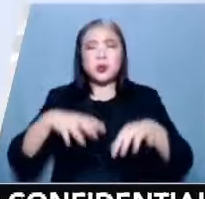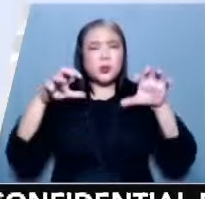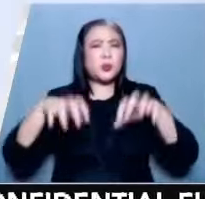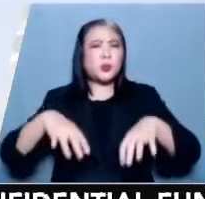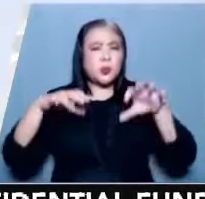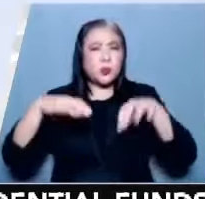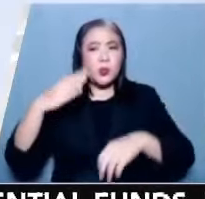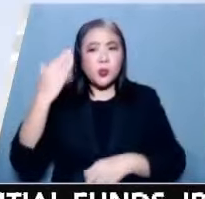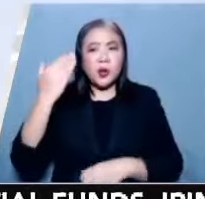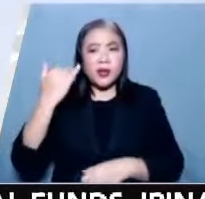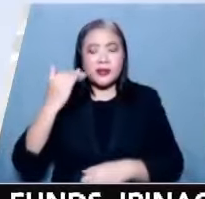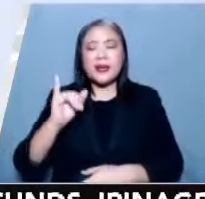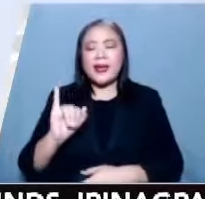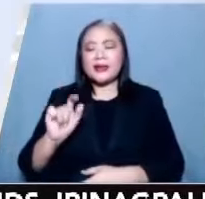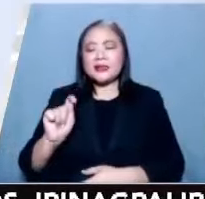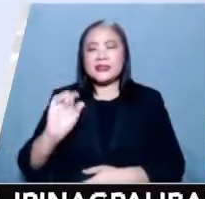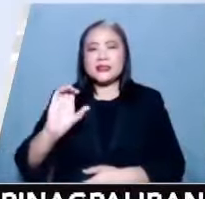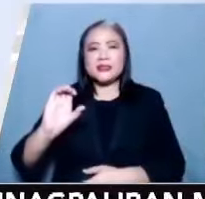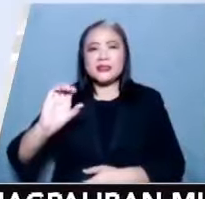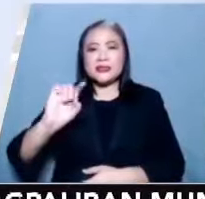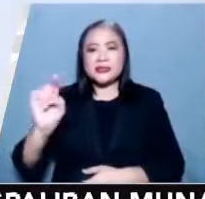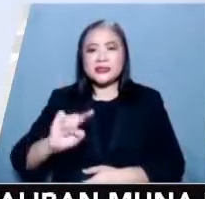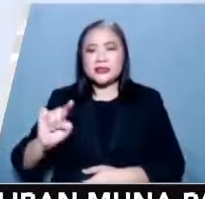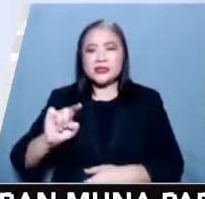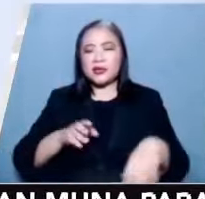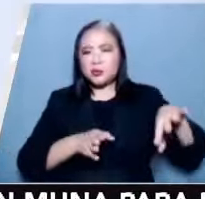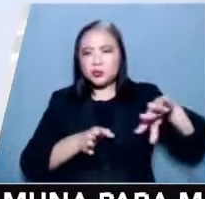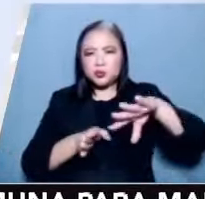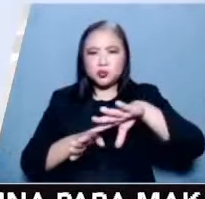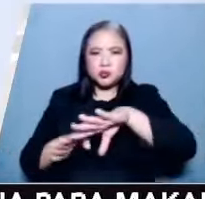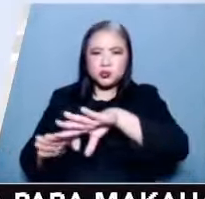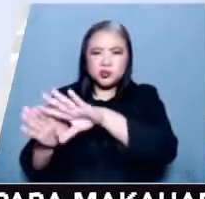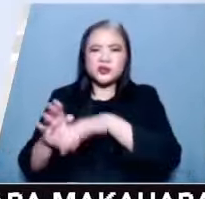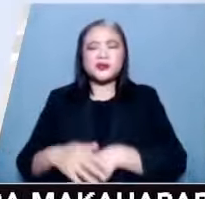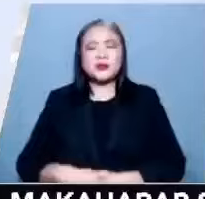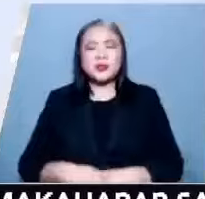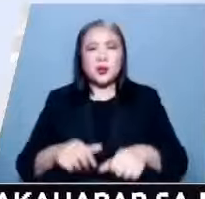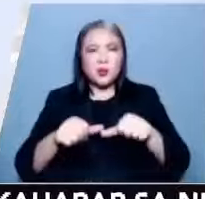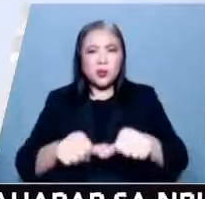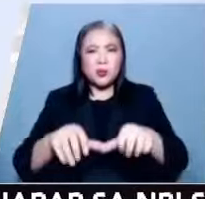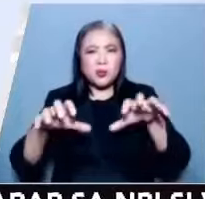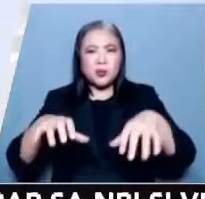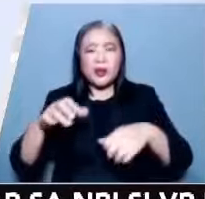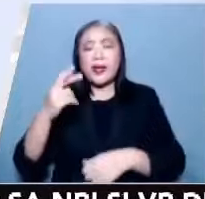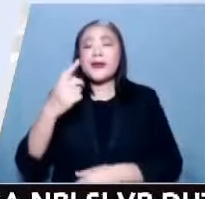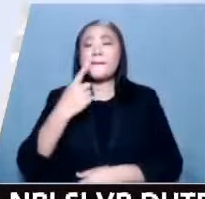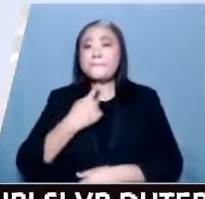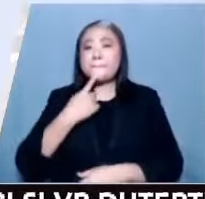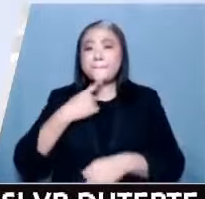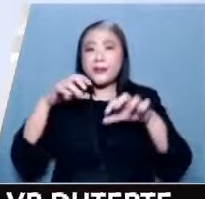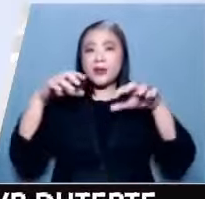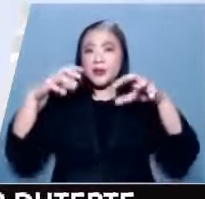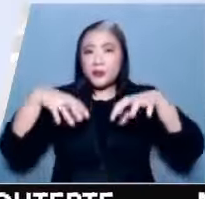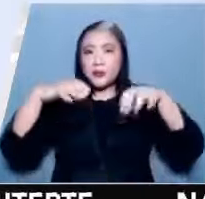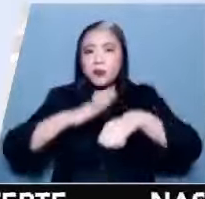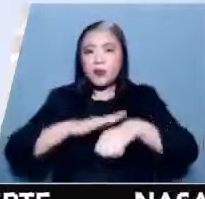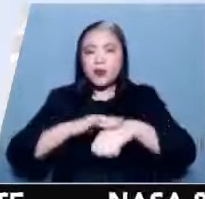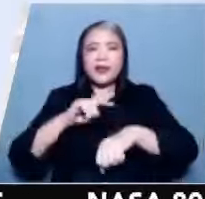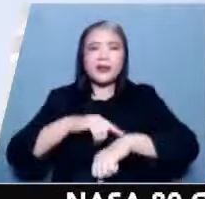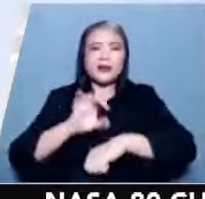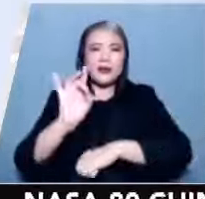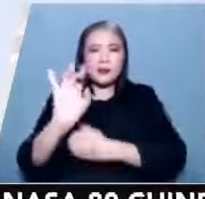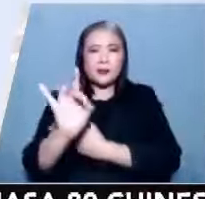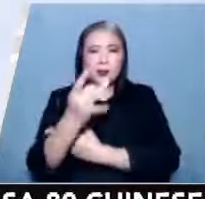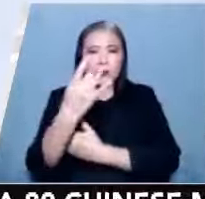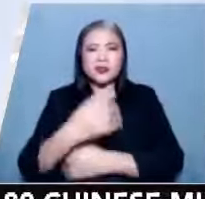Intertropical Convergence Zone o ng ITCZ. Tatagal po ang nabanggit na yellow rainfall warning hanggang alas 8 ng umaga. Uunahin din ngayong umaga